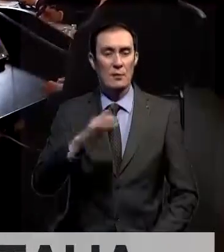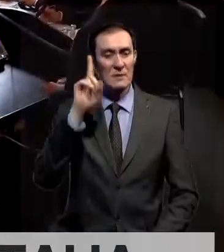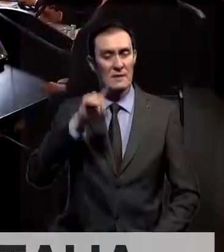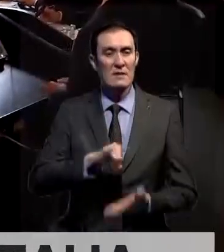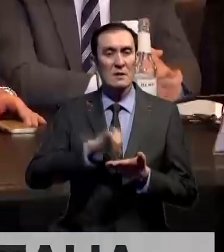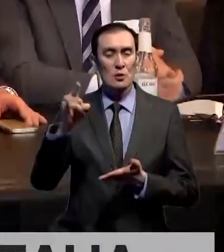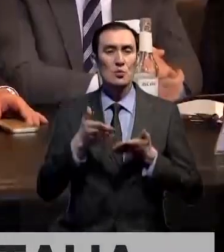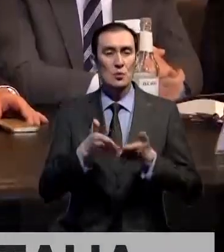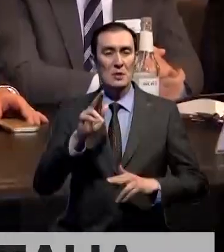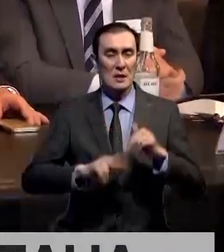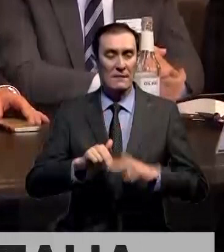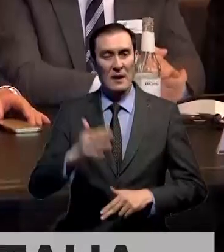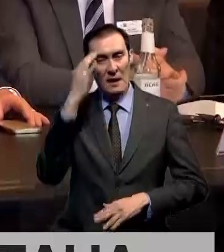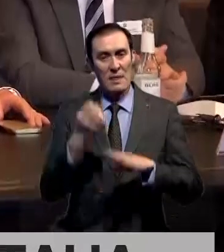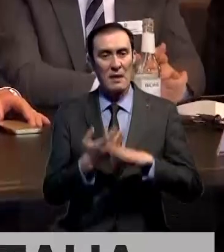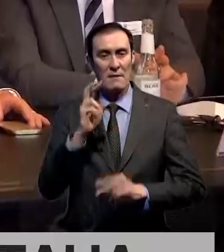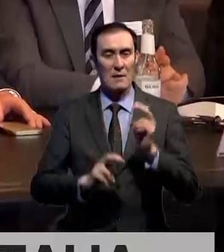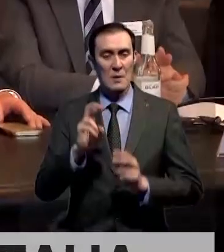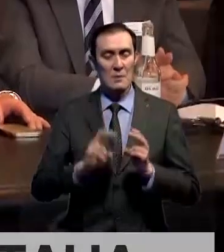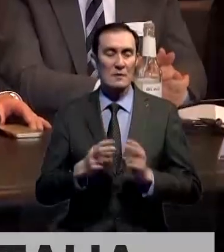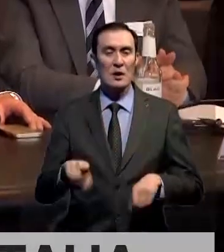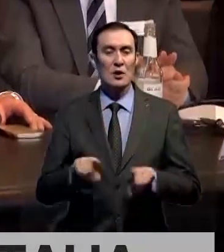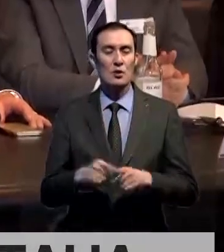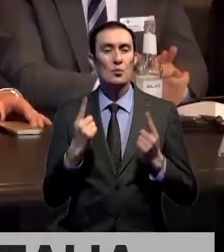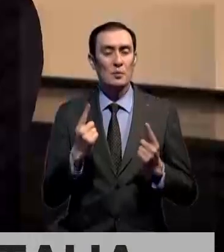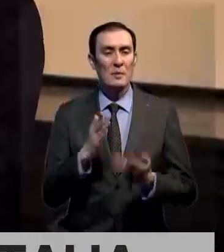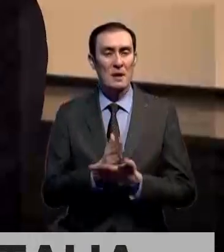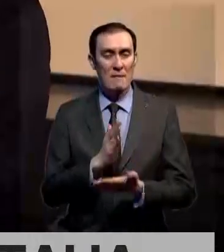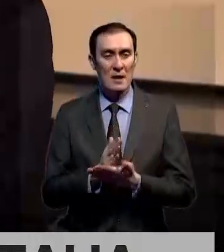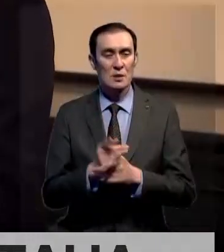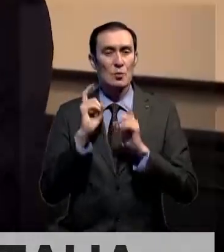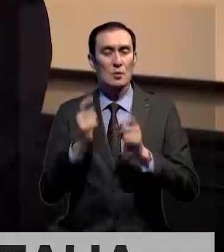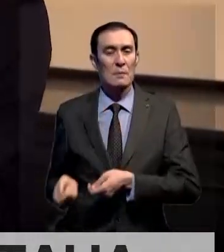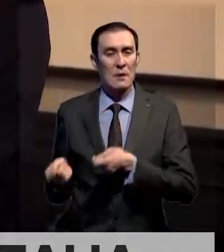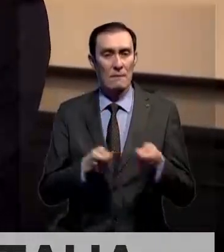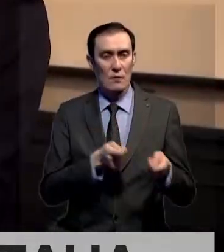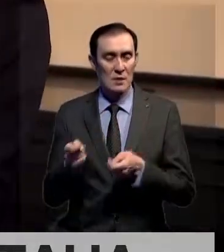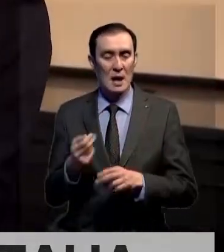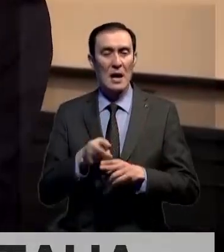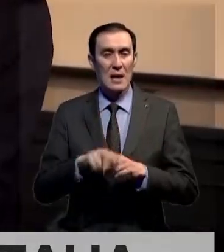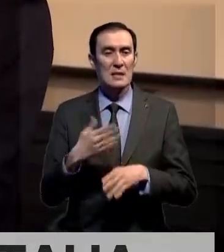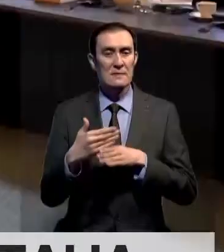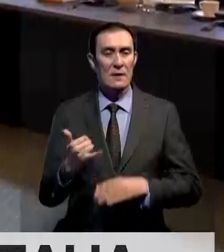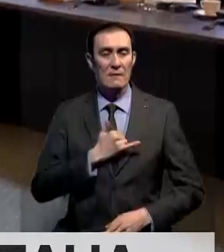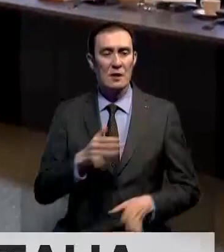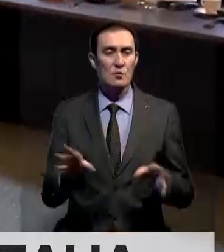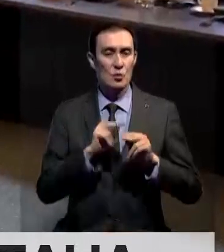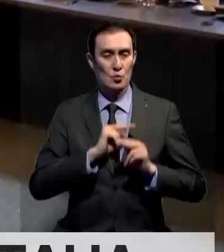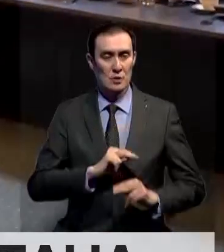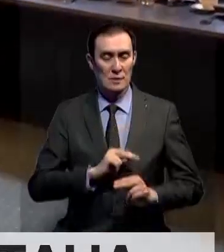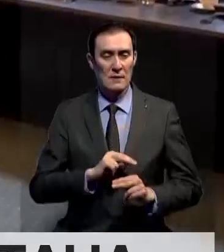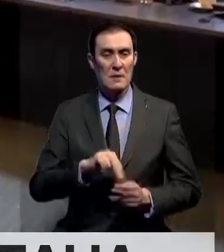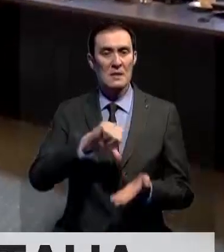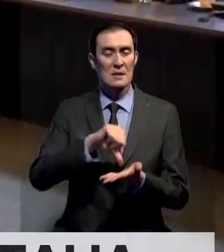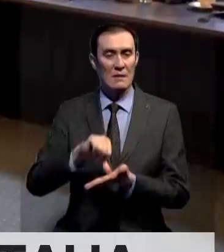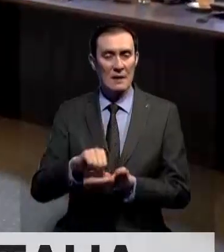авиационной, судостроительной и нефтяной промышленностью. Ключевыми также являются логистика и перевозки. Эти сферы в нашем сотрудничестве